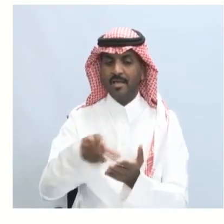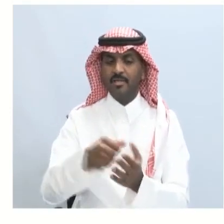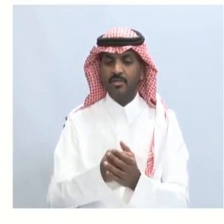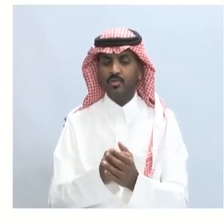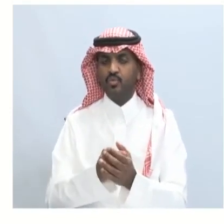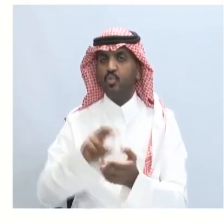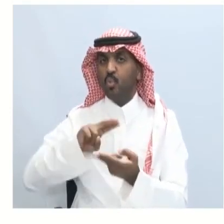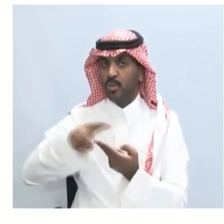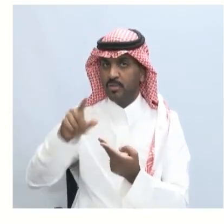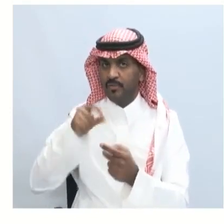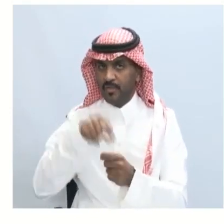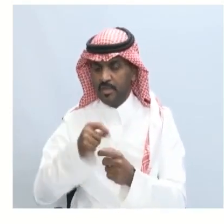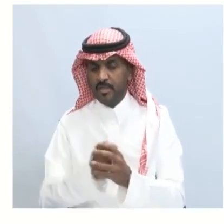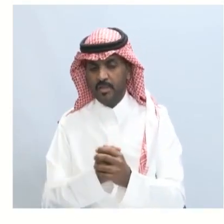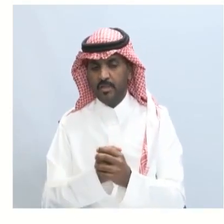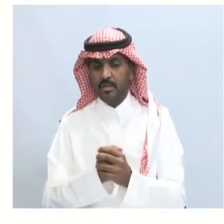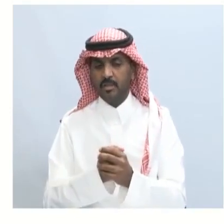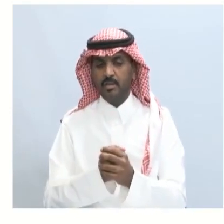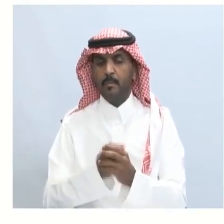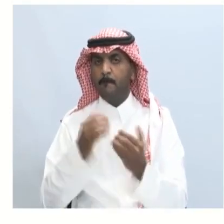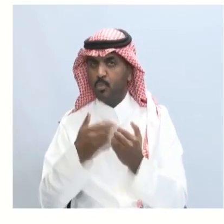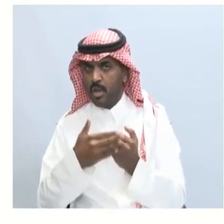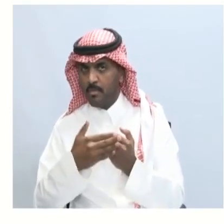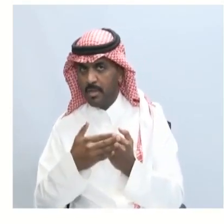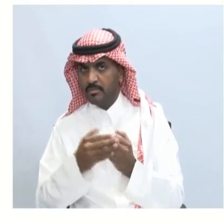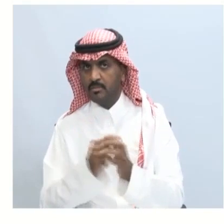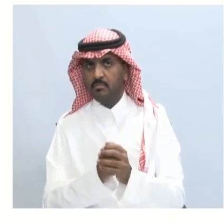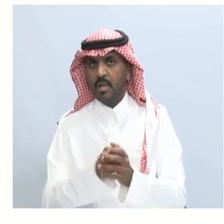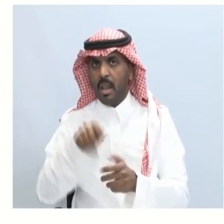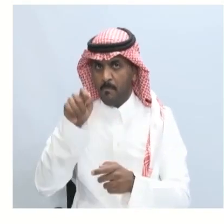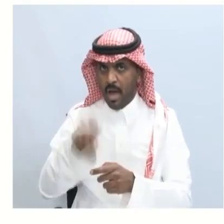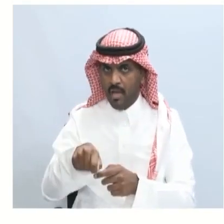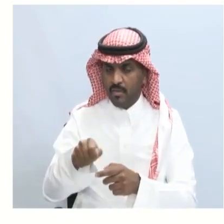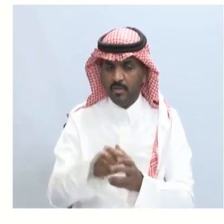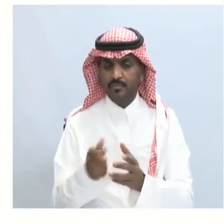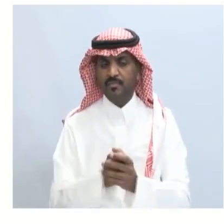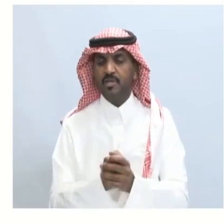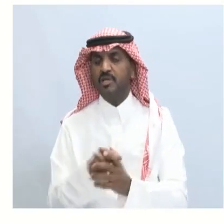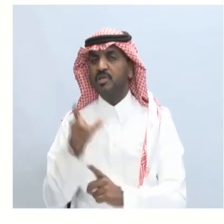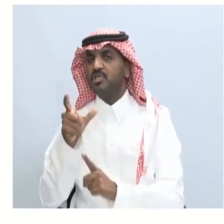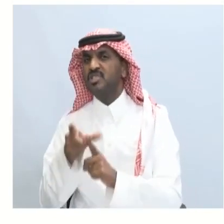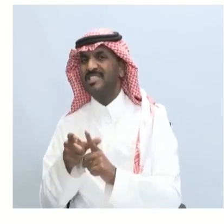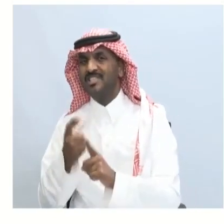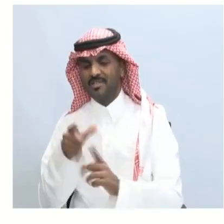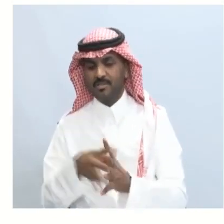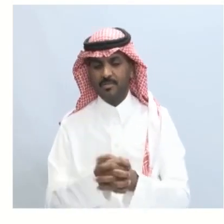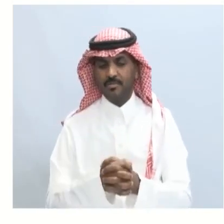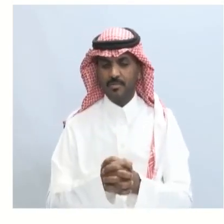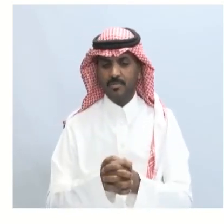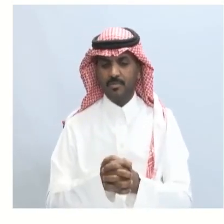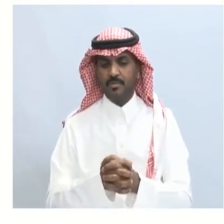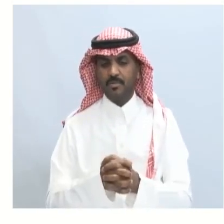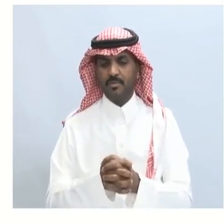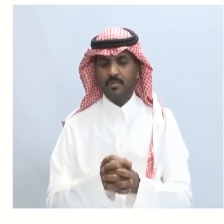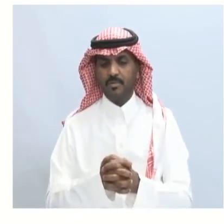توجه فيه المطالبات القضائيه للشخص توجه فيه المطالبات القضائيه للشخص